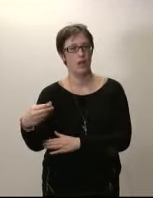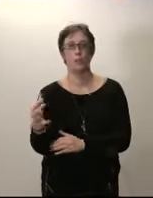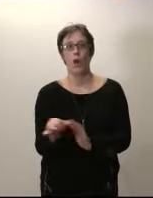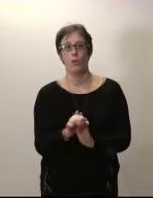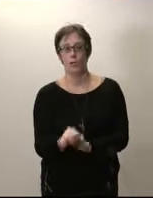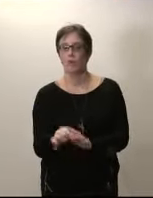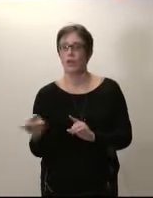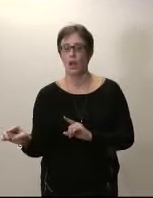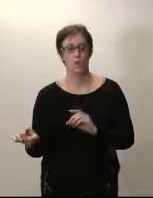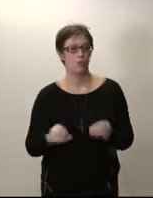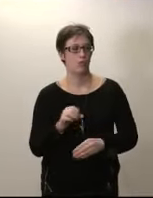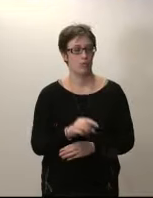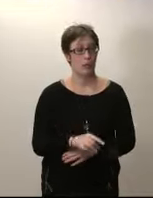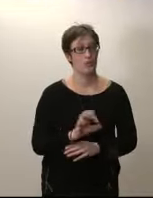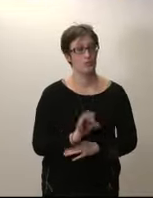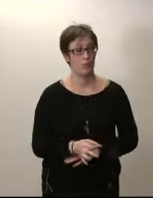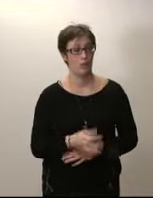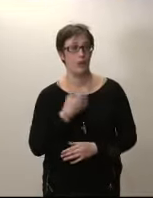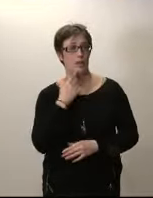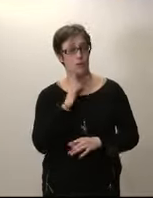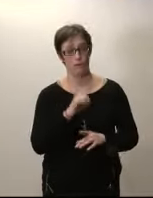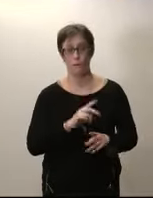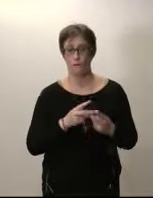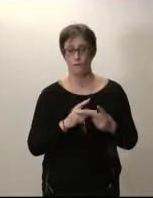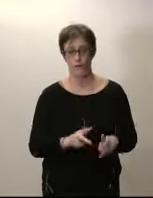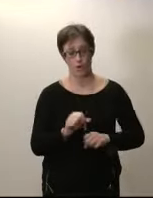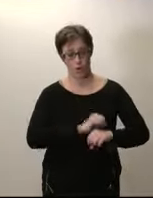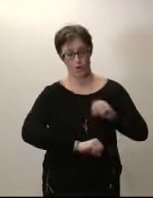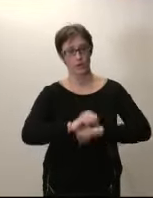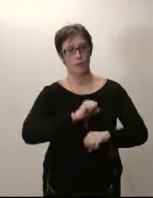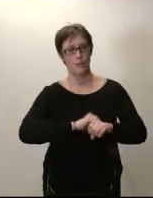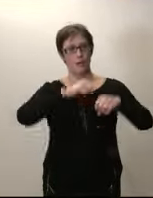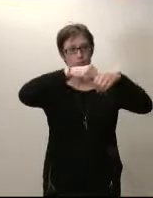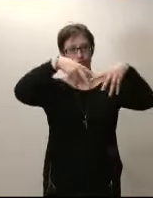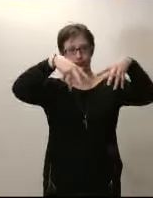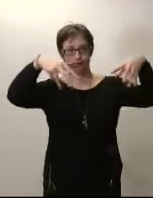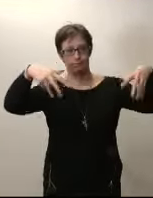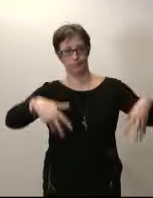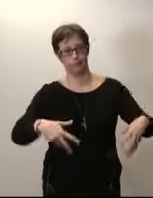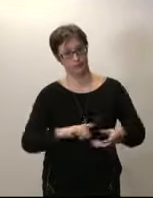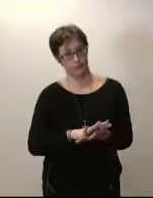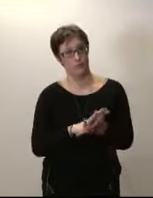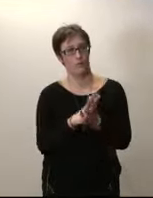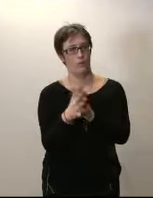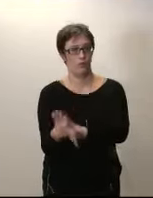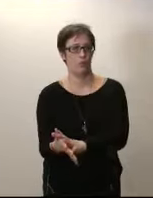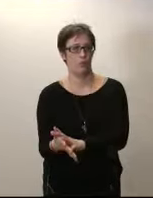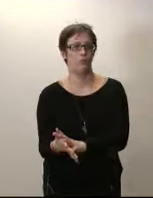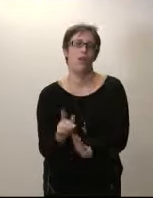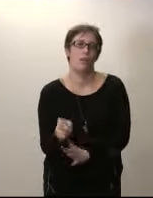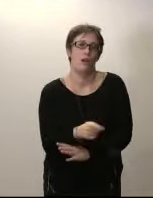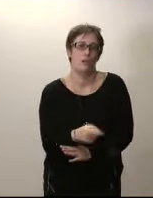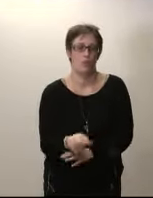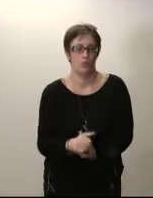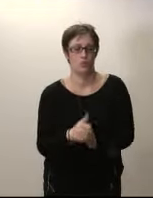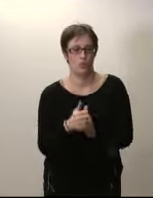cas-là, ça veut dire une évolution de l'organigramme de la ville, et cette évolution de l'organigramme, il est logique du fait de transfert de compétences, du